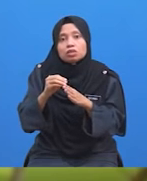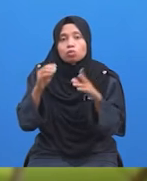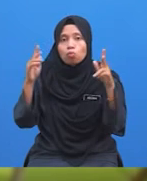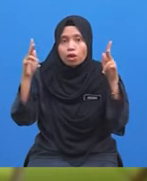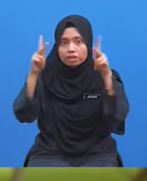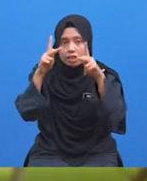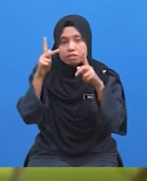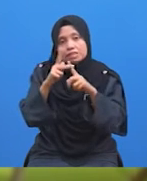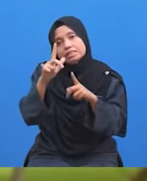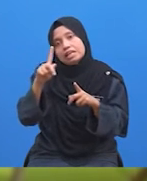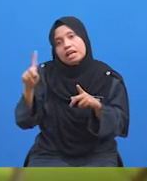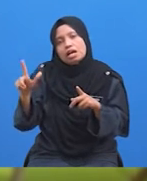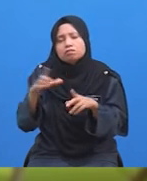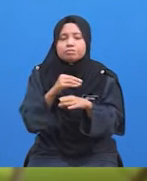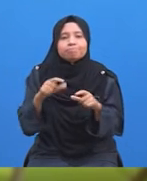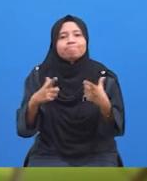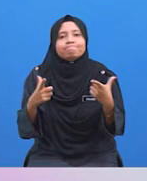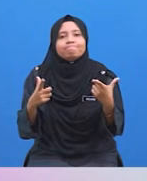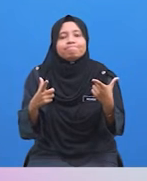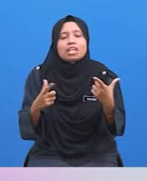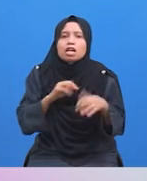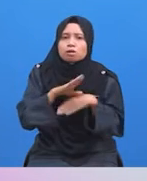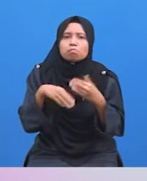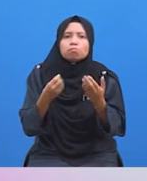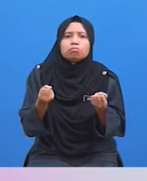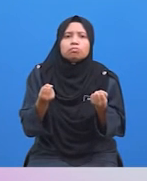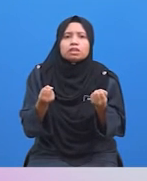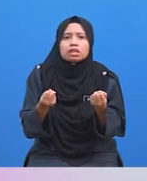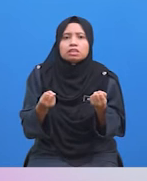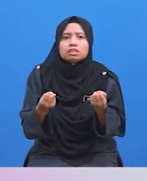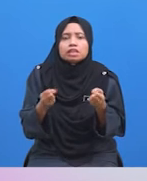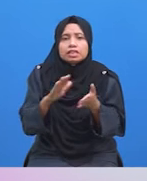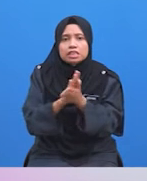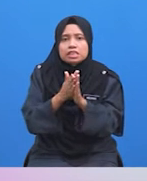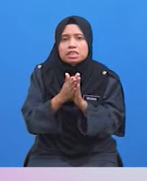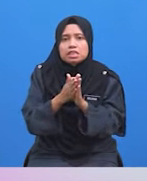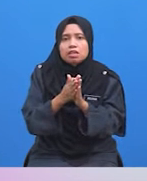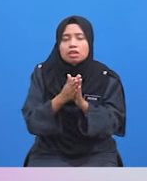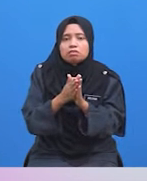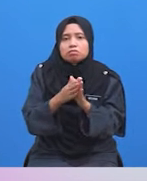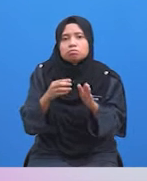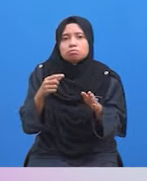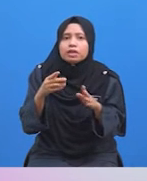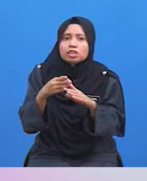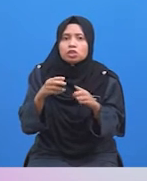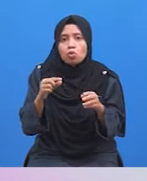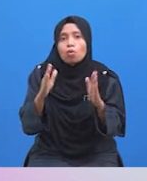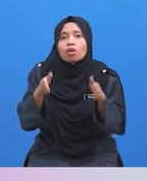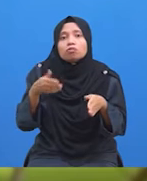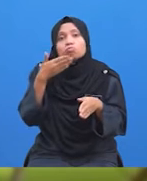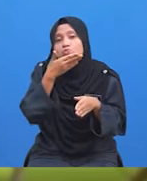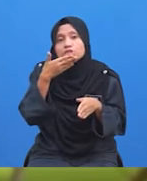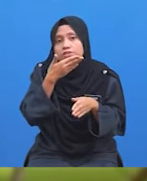Kuala Lumpur dan lain-lain lagi kebanyakan migrasi ini berlaku dalam kalangan Golongan muda